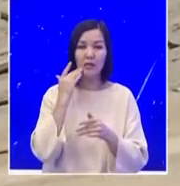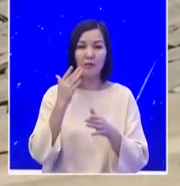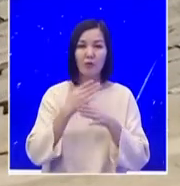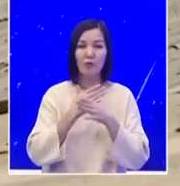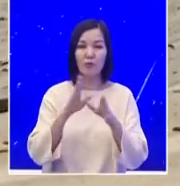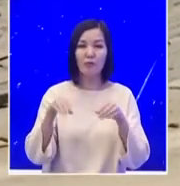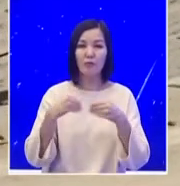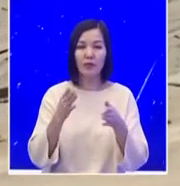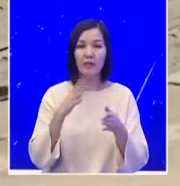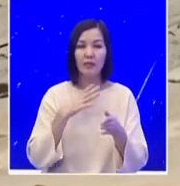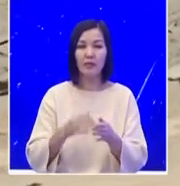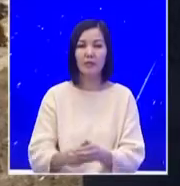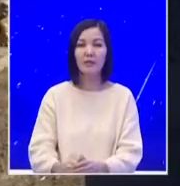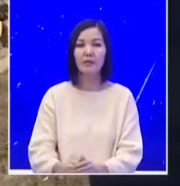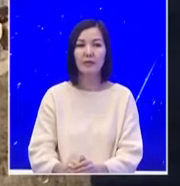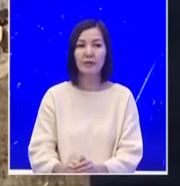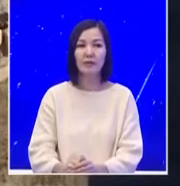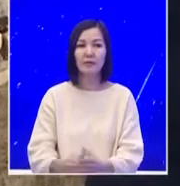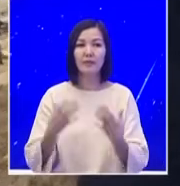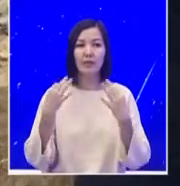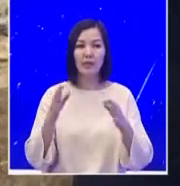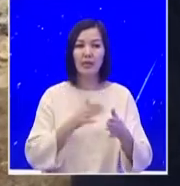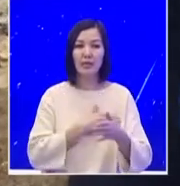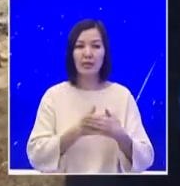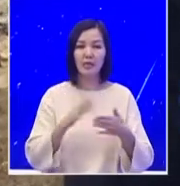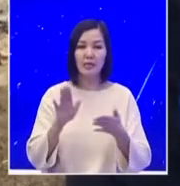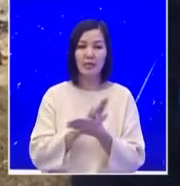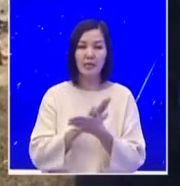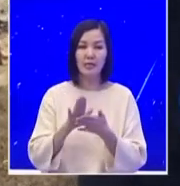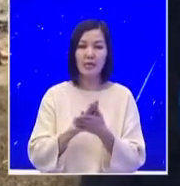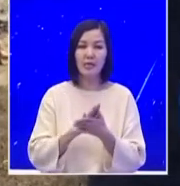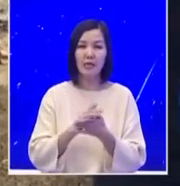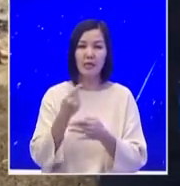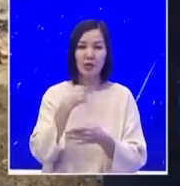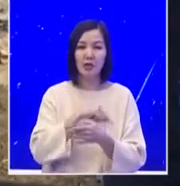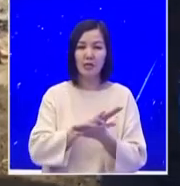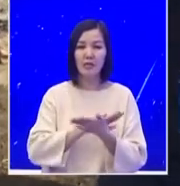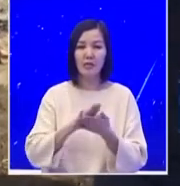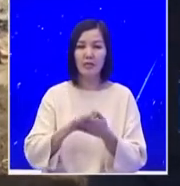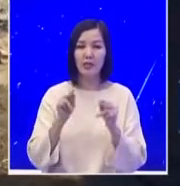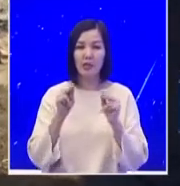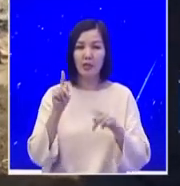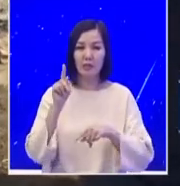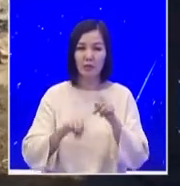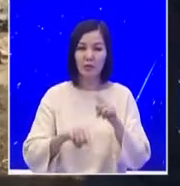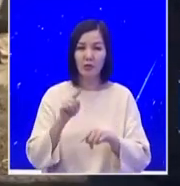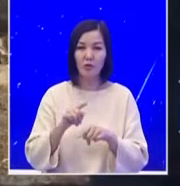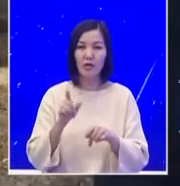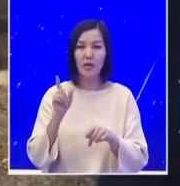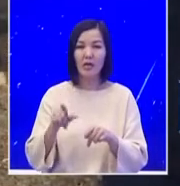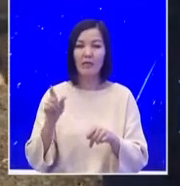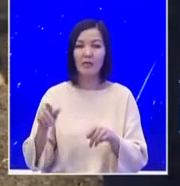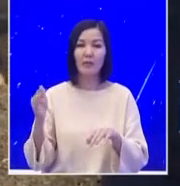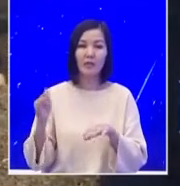жасап, оларға қолдау білдіріп келеді. Еріктілер ол жаны таза адамдар, олар еліміздің шынайы патриоты. Азаматтық